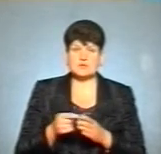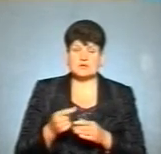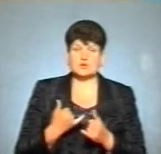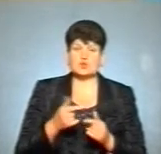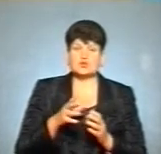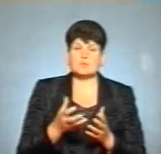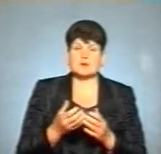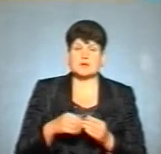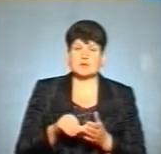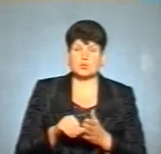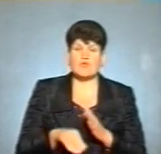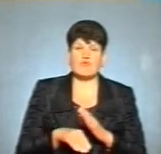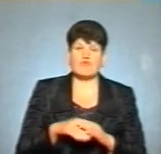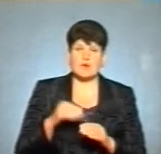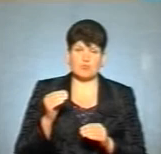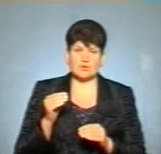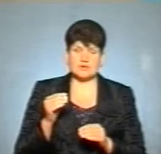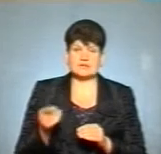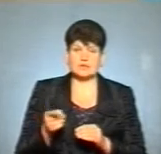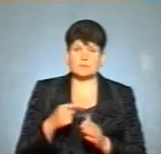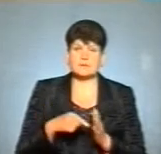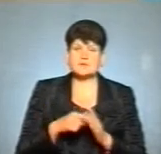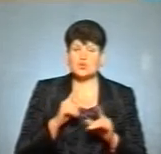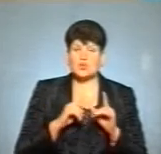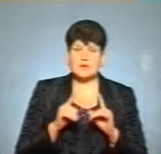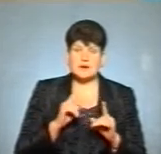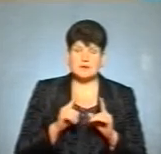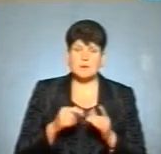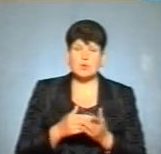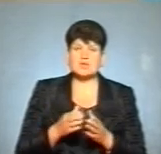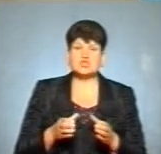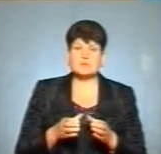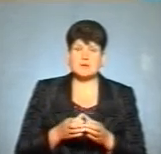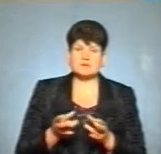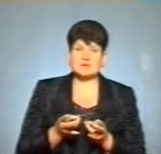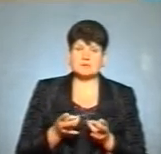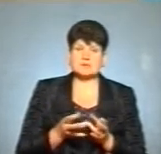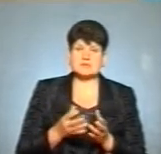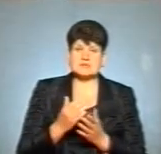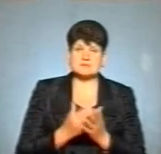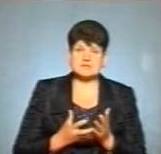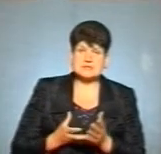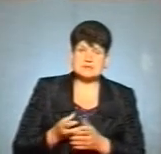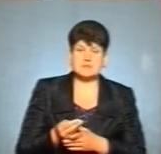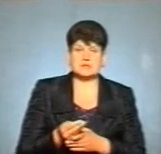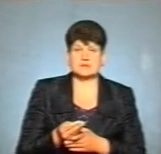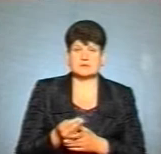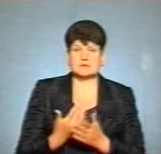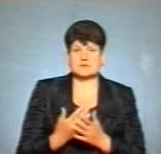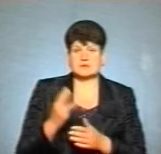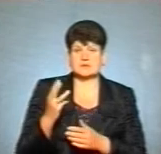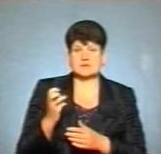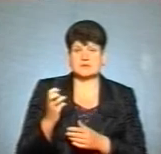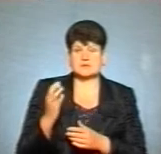щоб брати участь у виборах Тернопільської міської ради, політичній партії потрібно за список заплатити близько